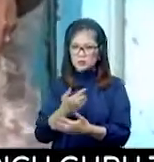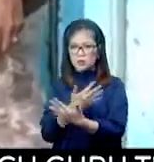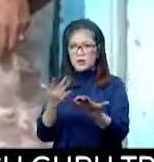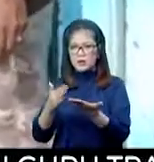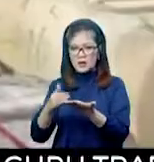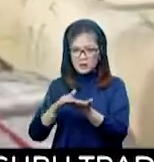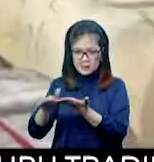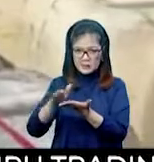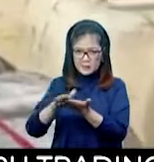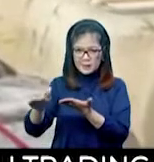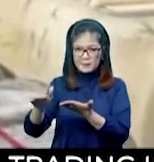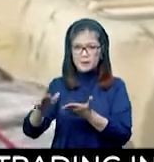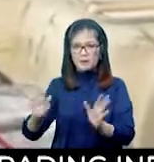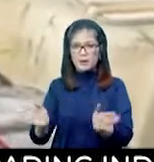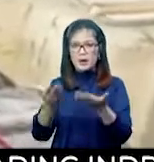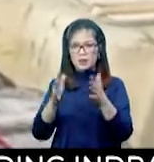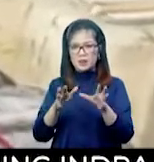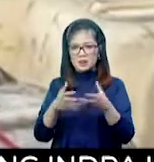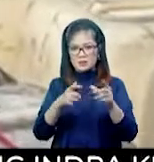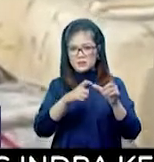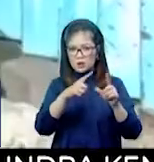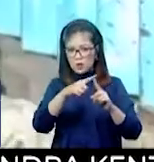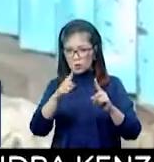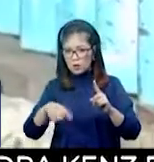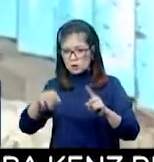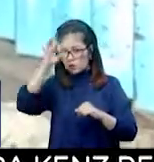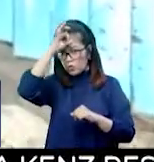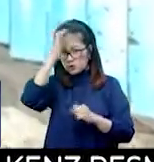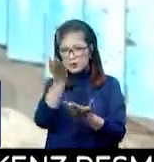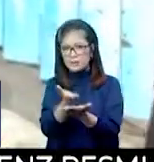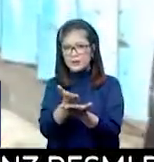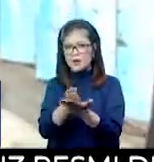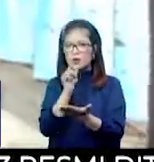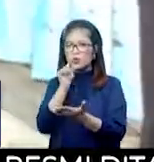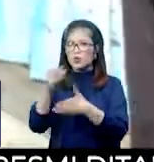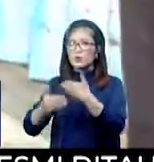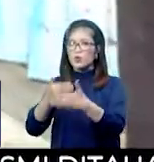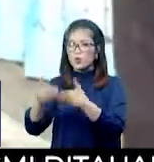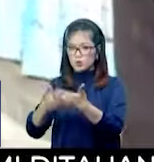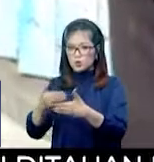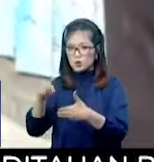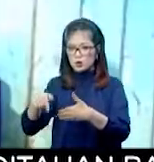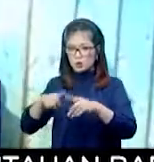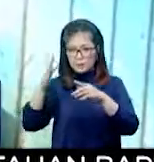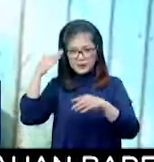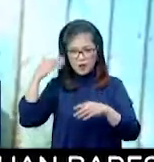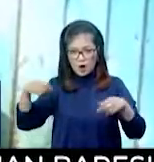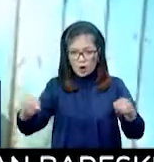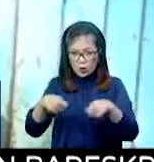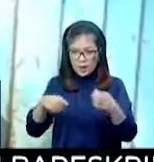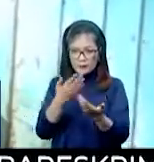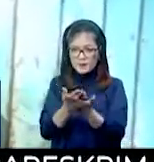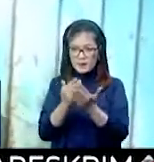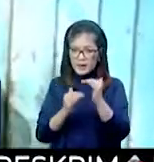Selain membentuk Satgas, Polri dan Kemenperin juga meminta para produsen minyak goreng meningkatkan kapasitas produksi menjadi 2 kali lipat untuk